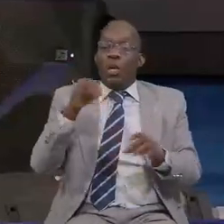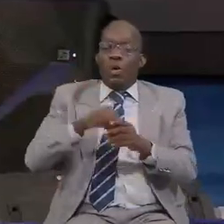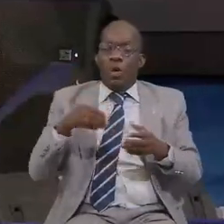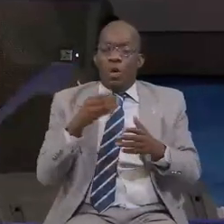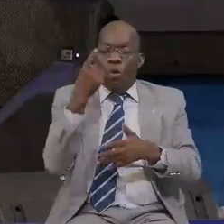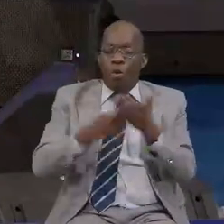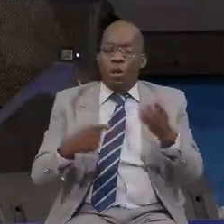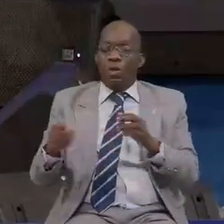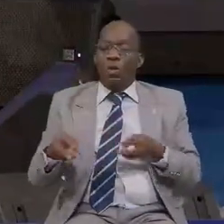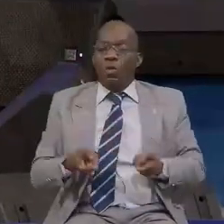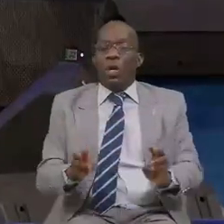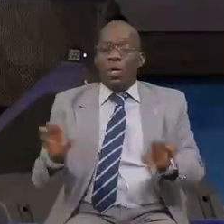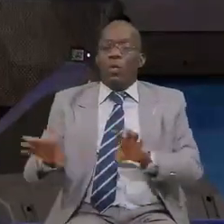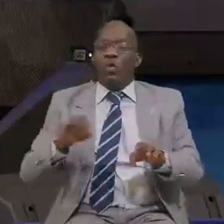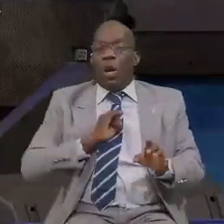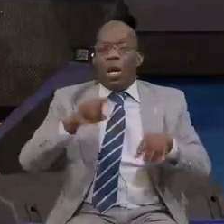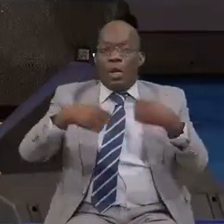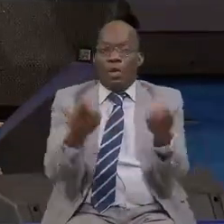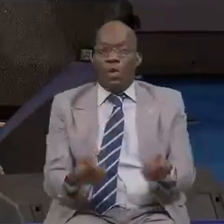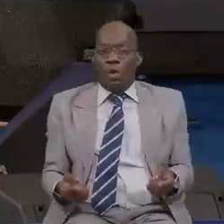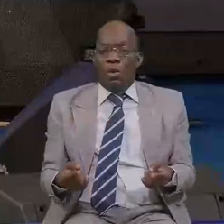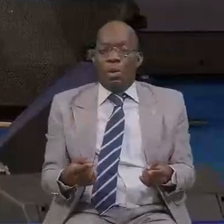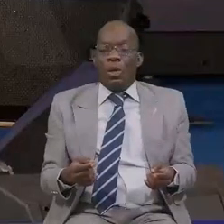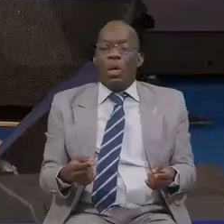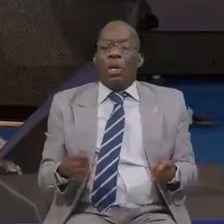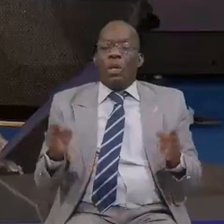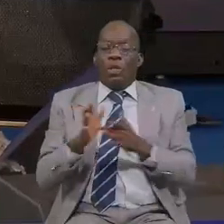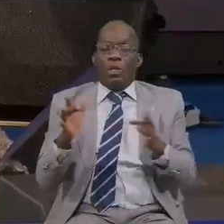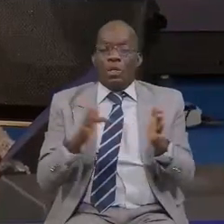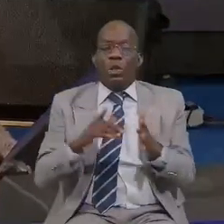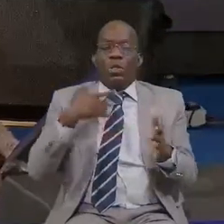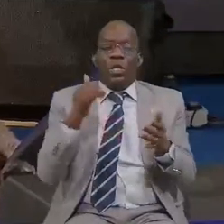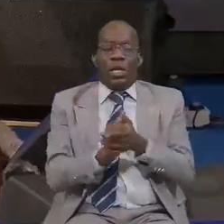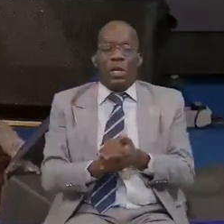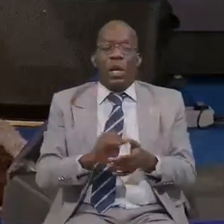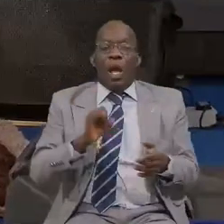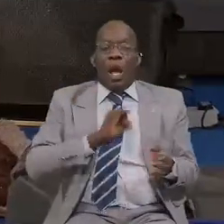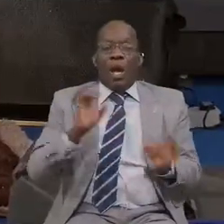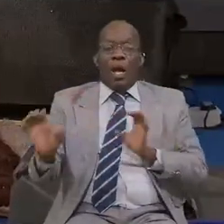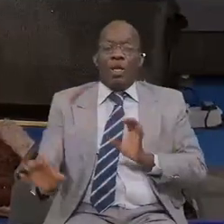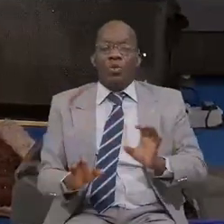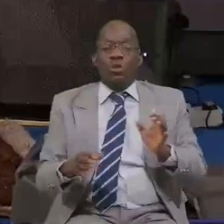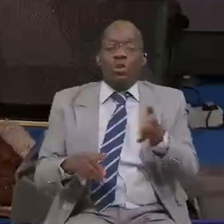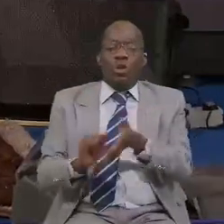a dit, je fais toujours ce qui lui est agréable.